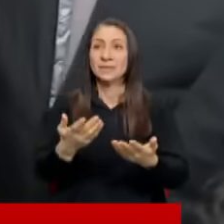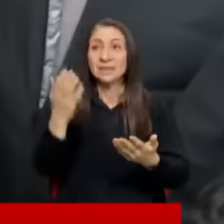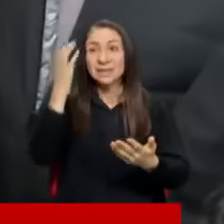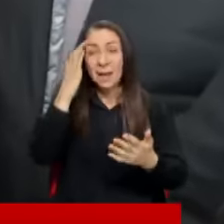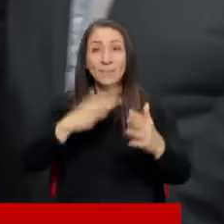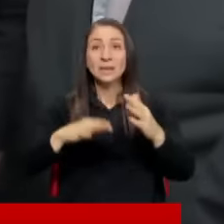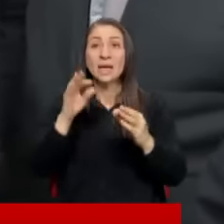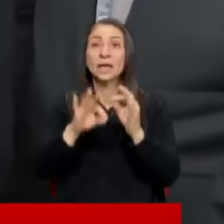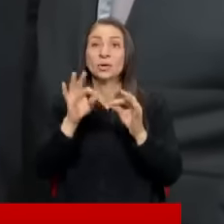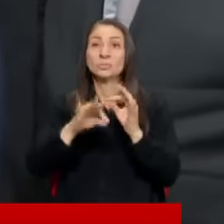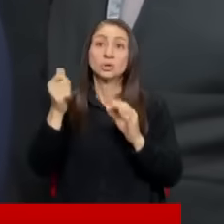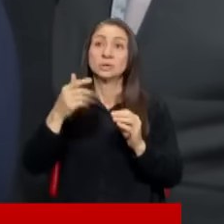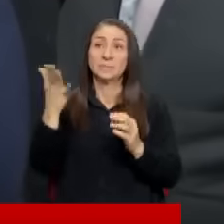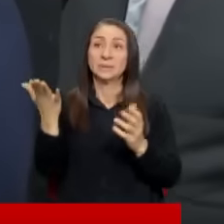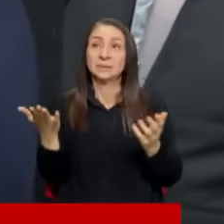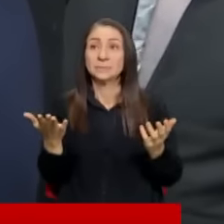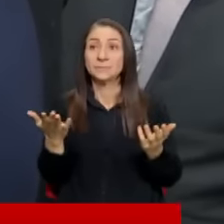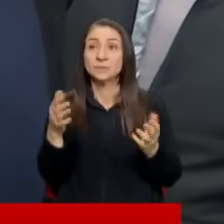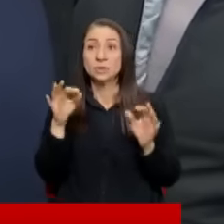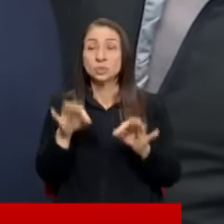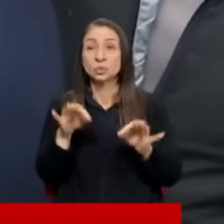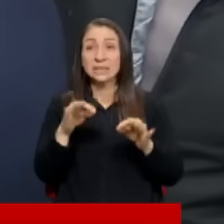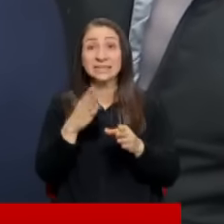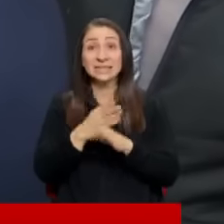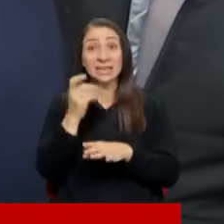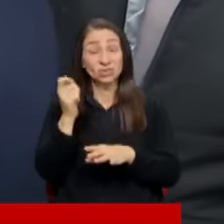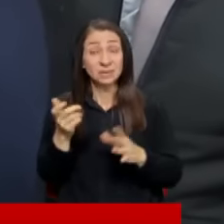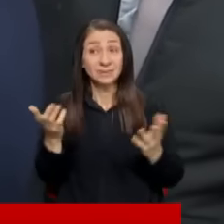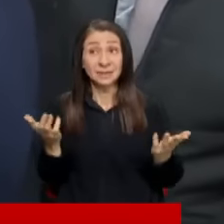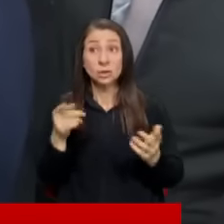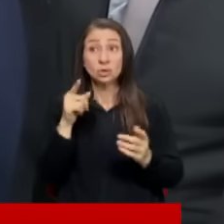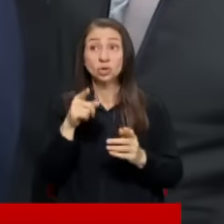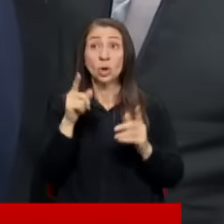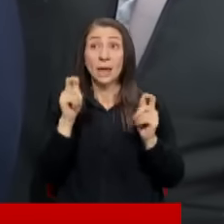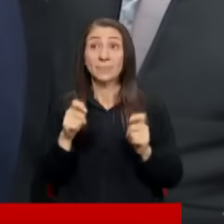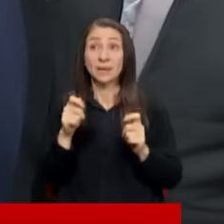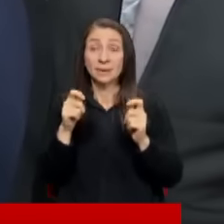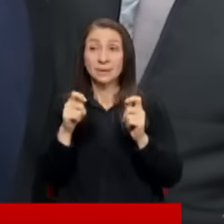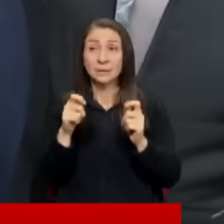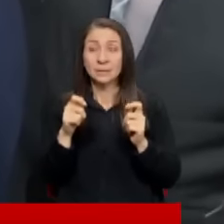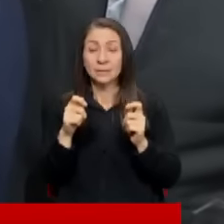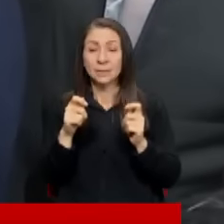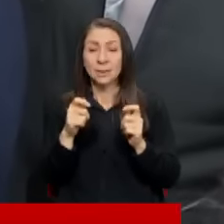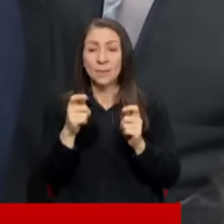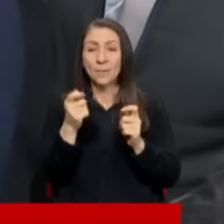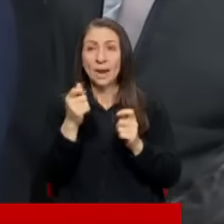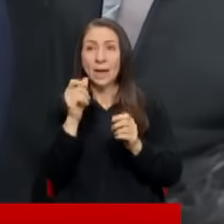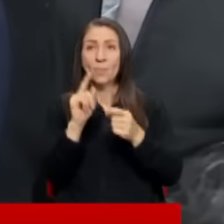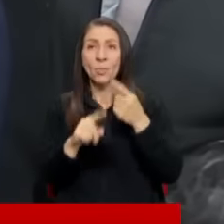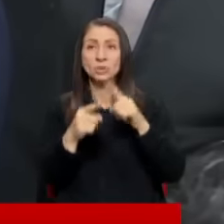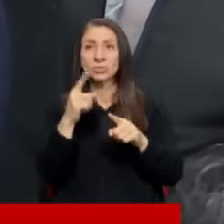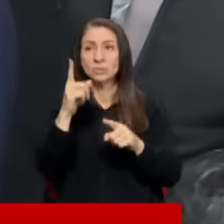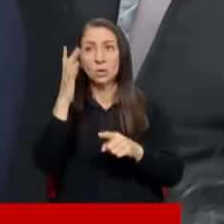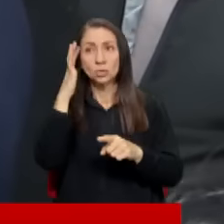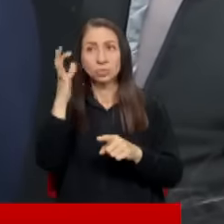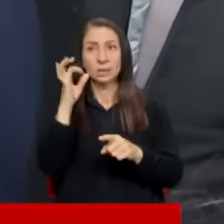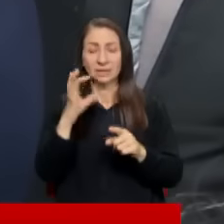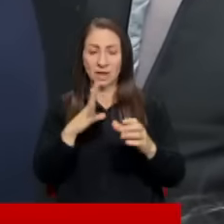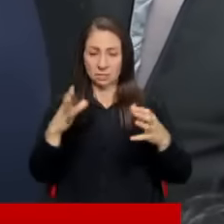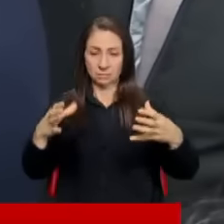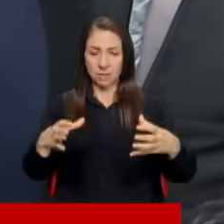mesele ekonomi yönetimi. Evet. Yani şu anda gerçekten şöyle yaptılar. Para politikası denen bir uzmanlık